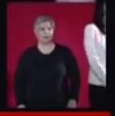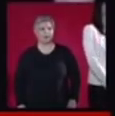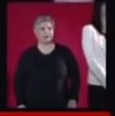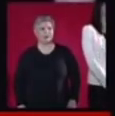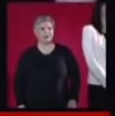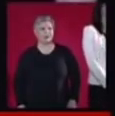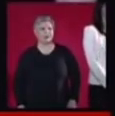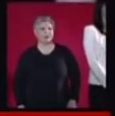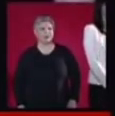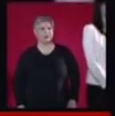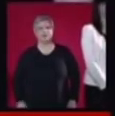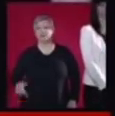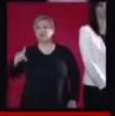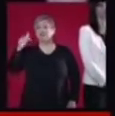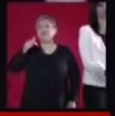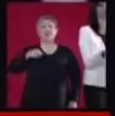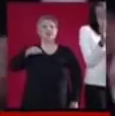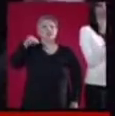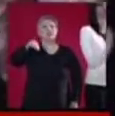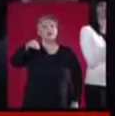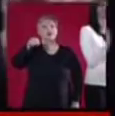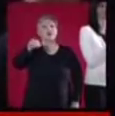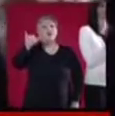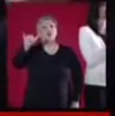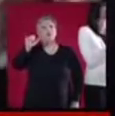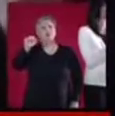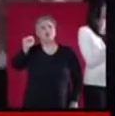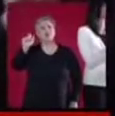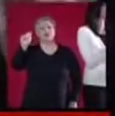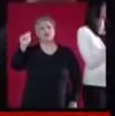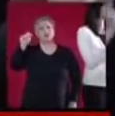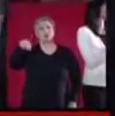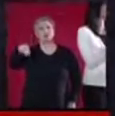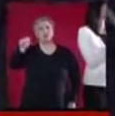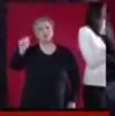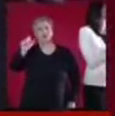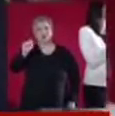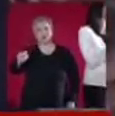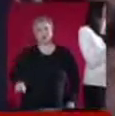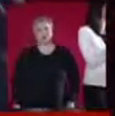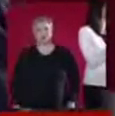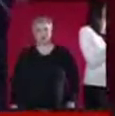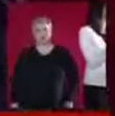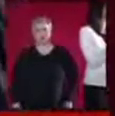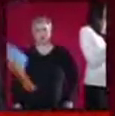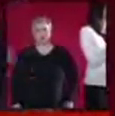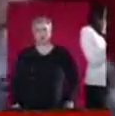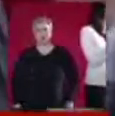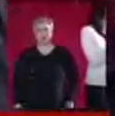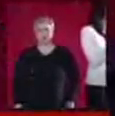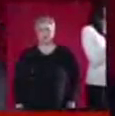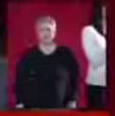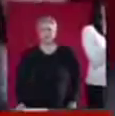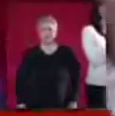ο γιάννης ο μουζάλας ο γιάννης που σήκωσε το βάρος το μεγάλο όταν οι